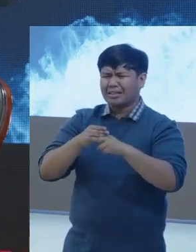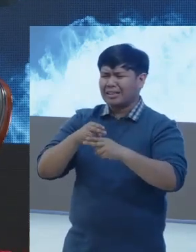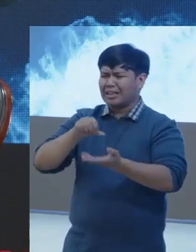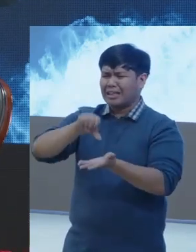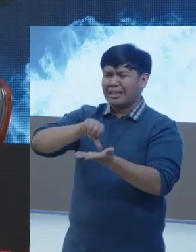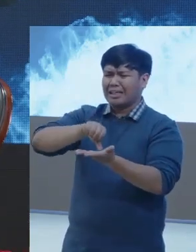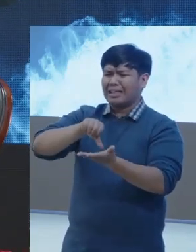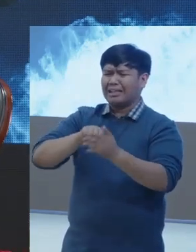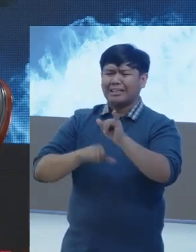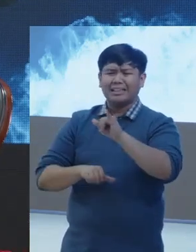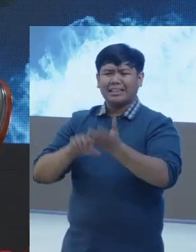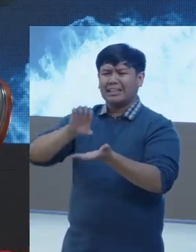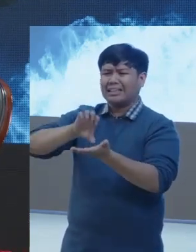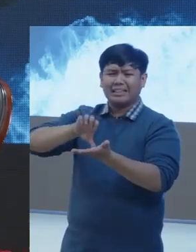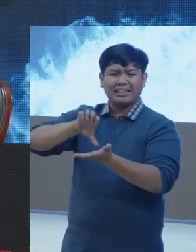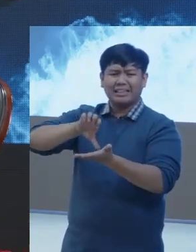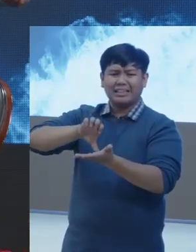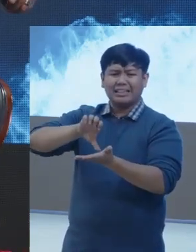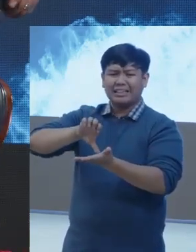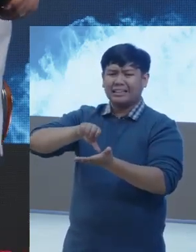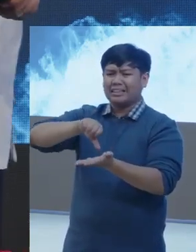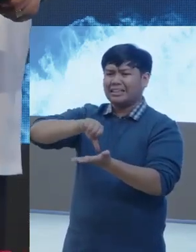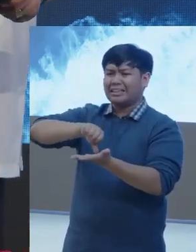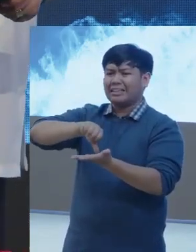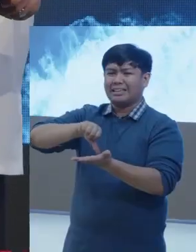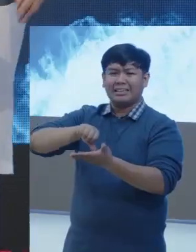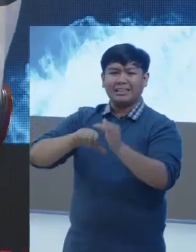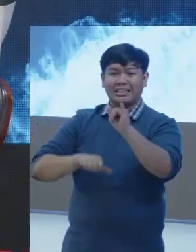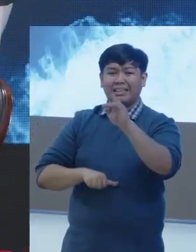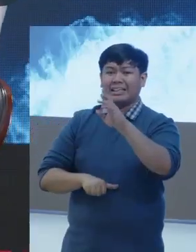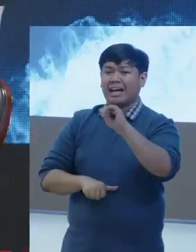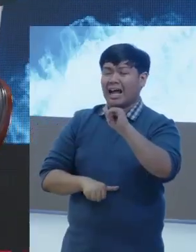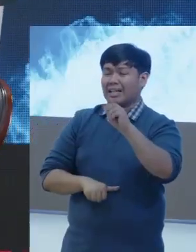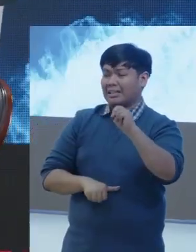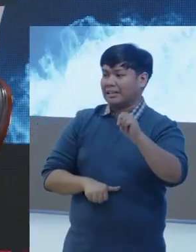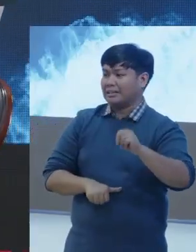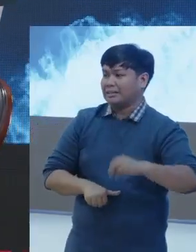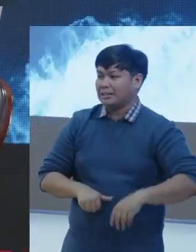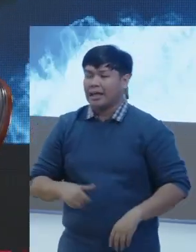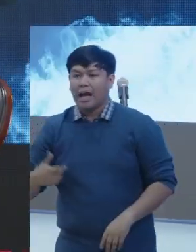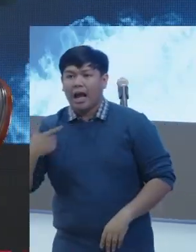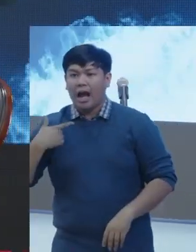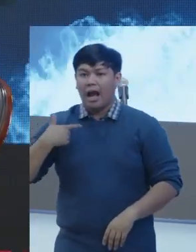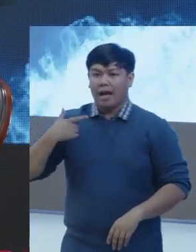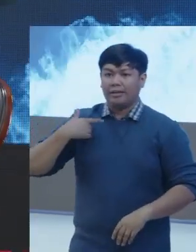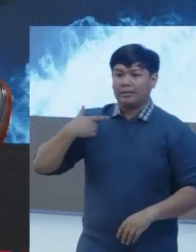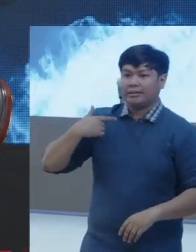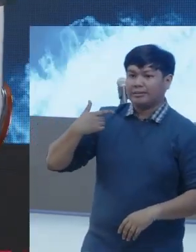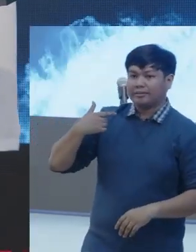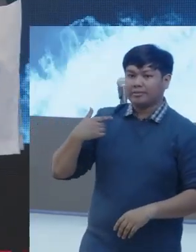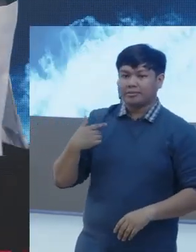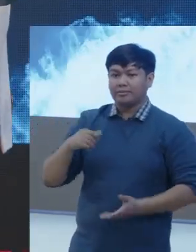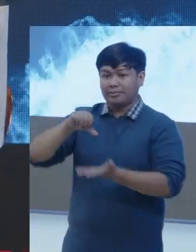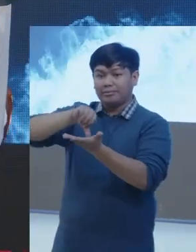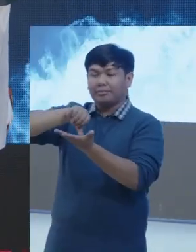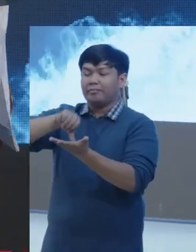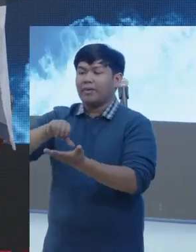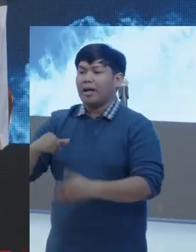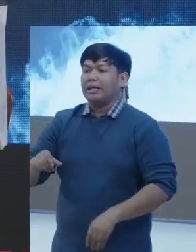Hezbollah. No? Yung bayan ng Mosul, meron pong malaking mound of